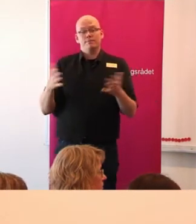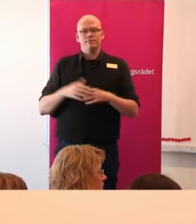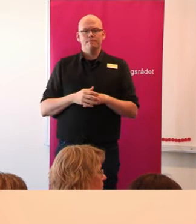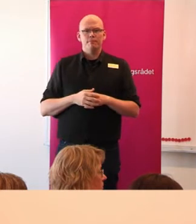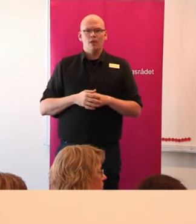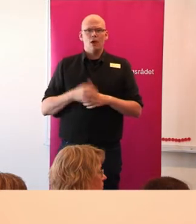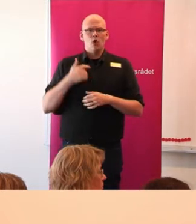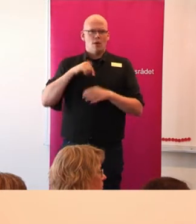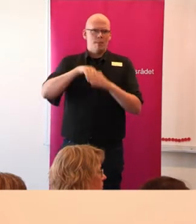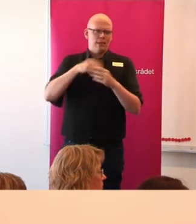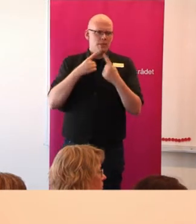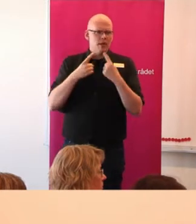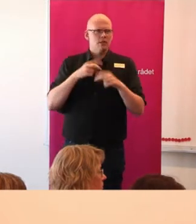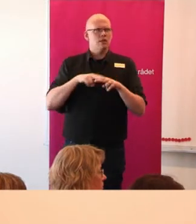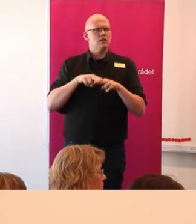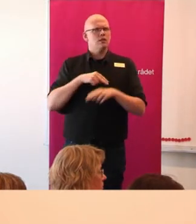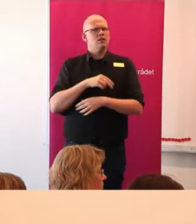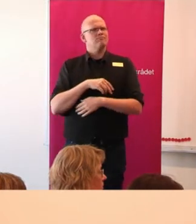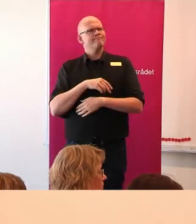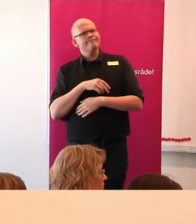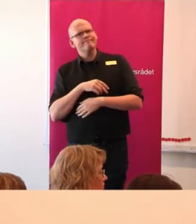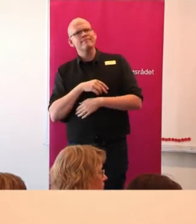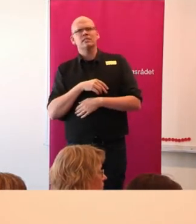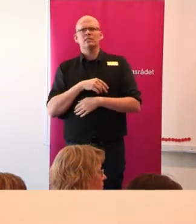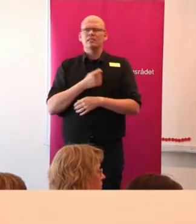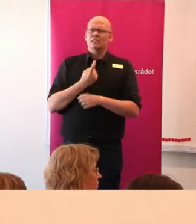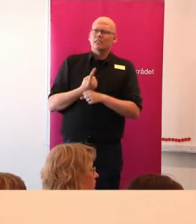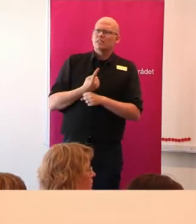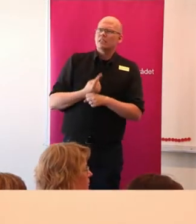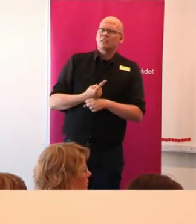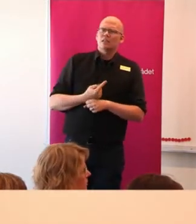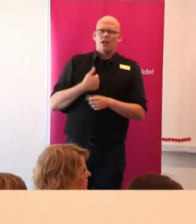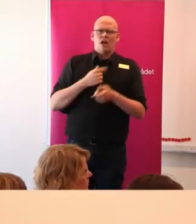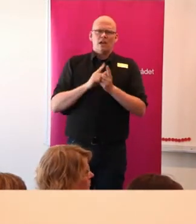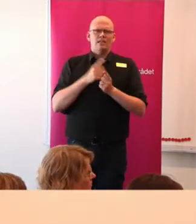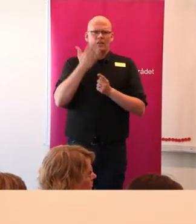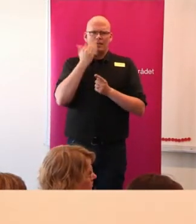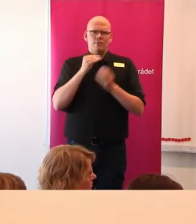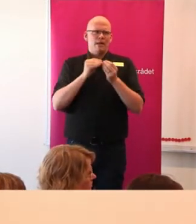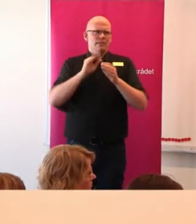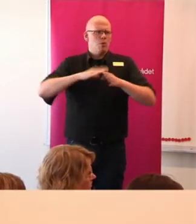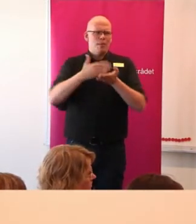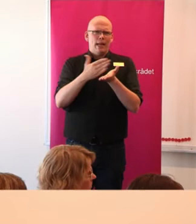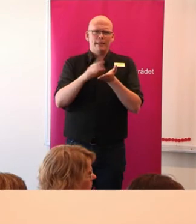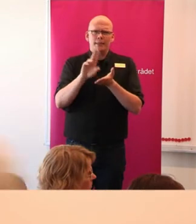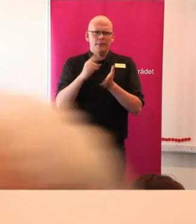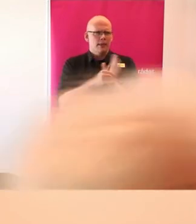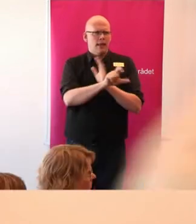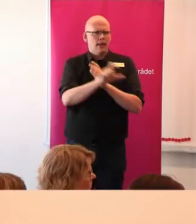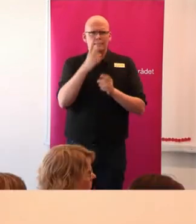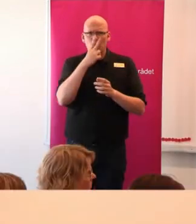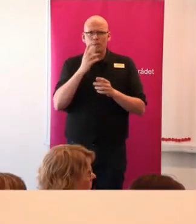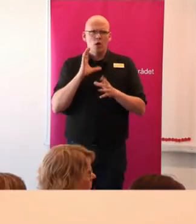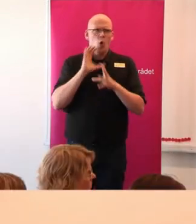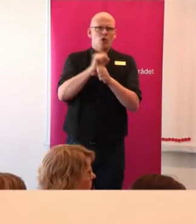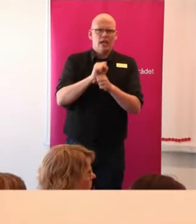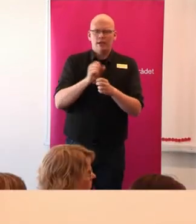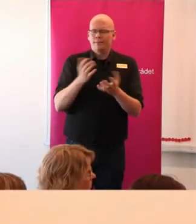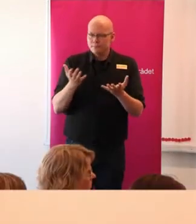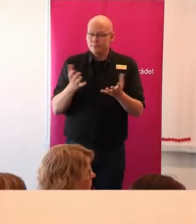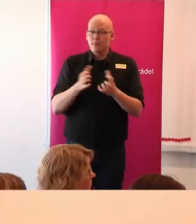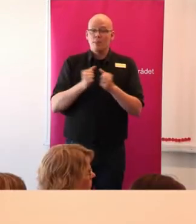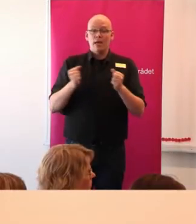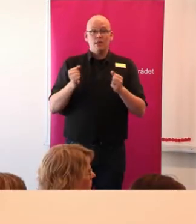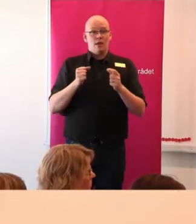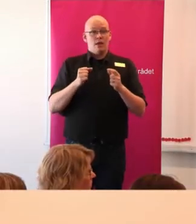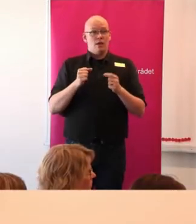lite brydd. Och jag tror att det kanske kan vara en brandfackla som man kan kasta in här nu. Dels att folkhögskolor,